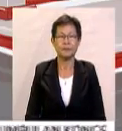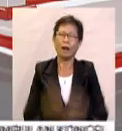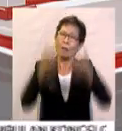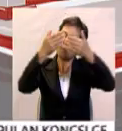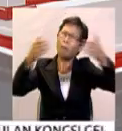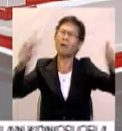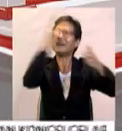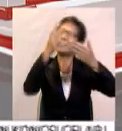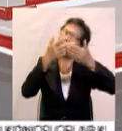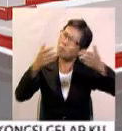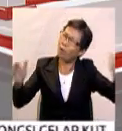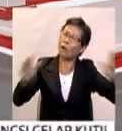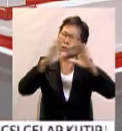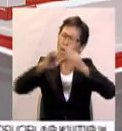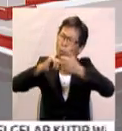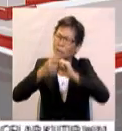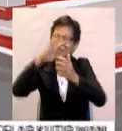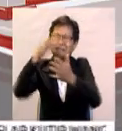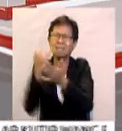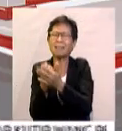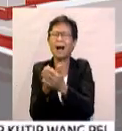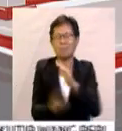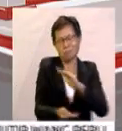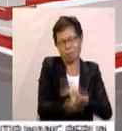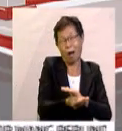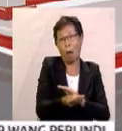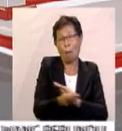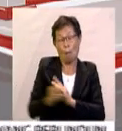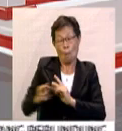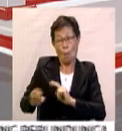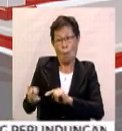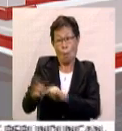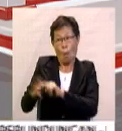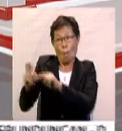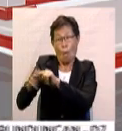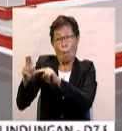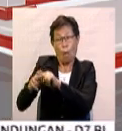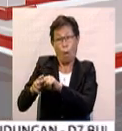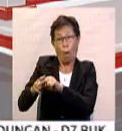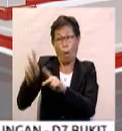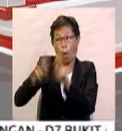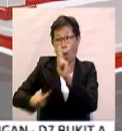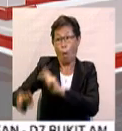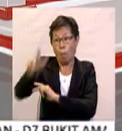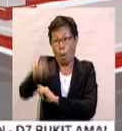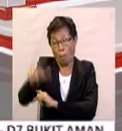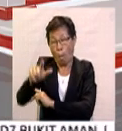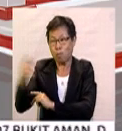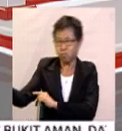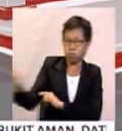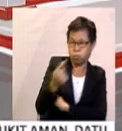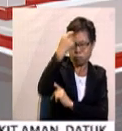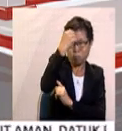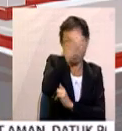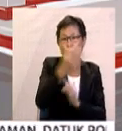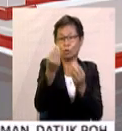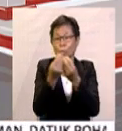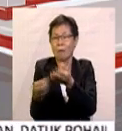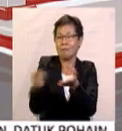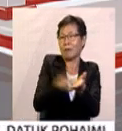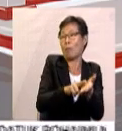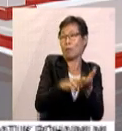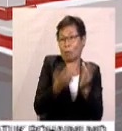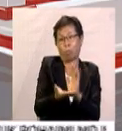Keterbukaan kerajaan menangani jenayah rasuah meningkatkan keberanian orang ramai untuk tampil memberi maklumat. Jumlah kes yang